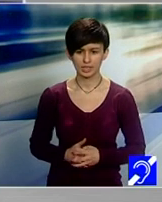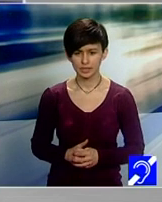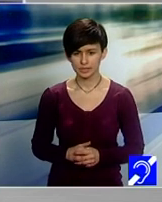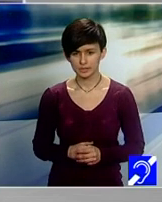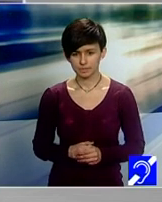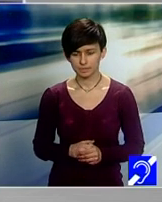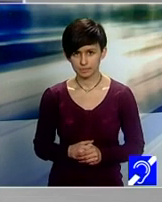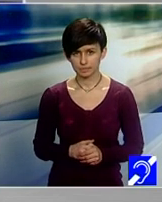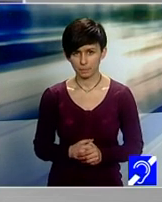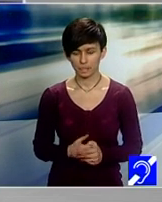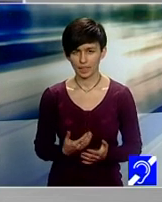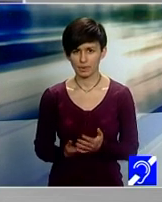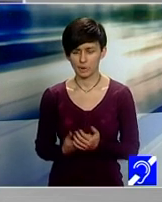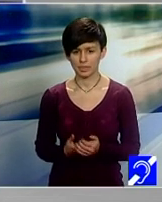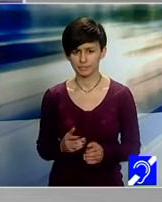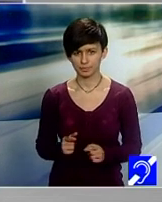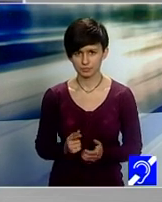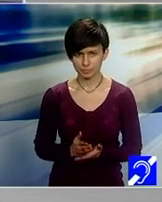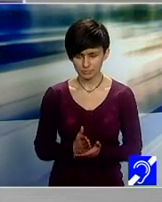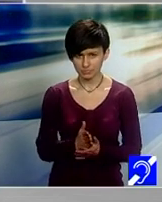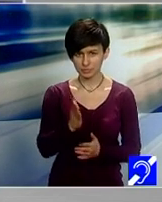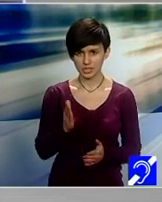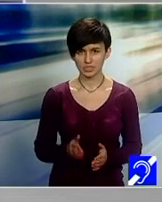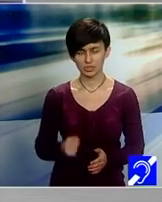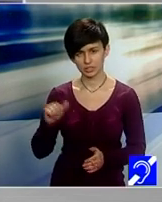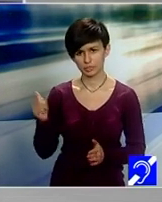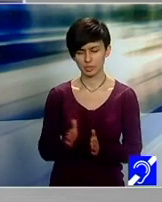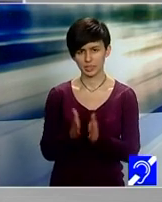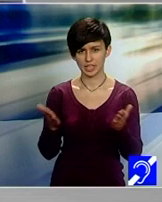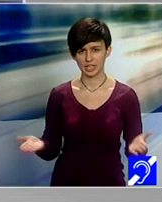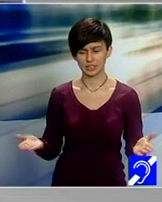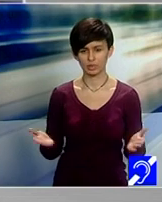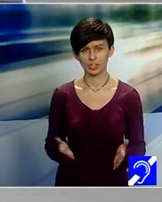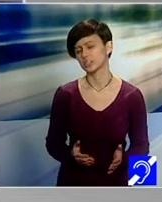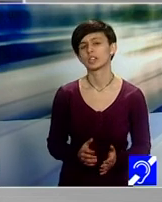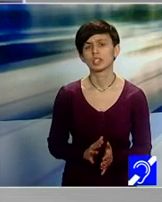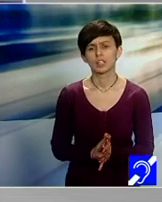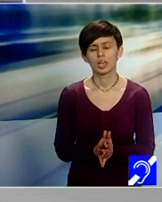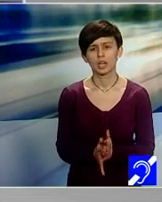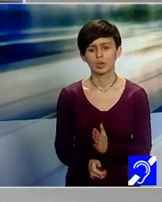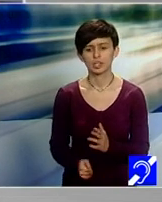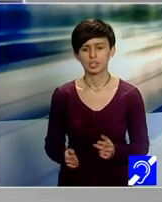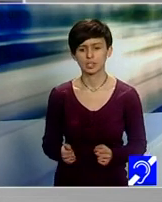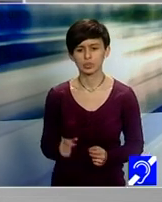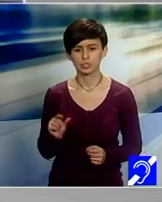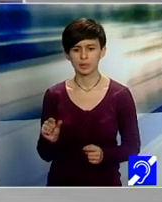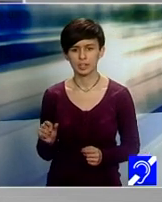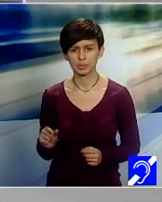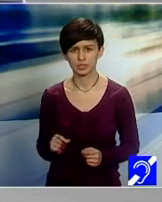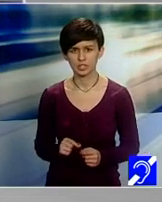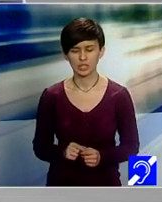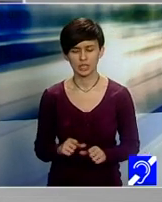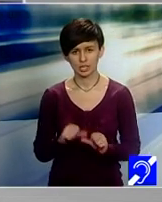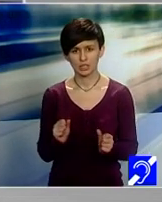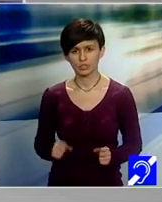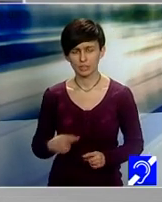continui, deocamdată, bineînțeles, primele cataloage includeau puține varietăți și puține specii de legume. Am ajuns